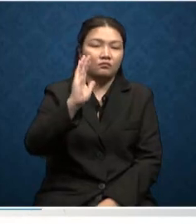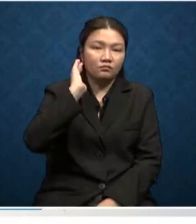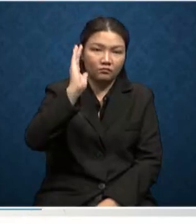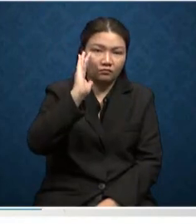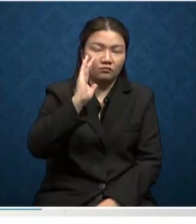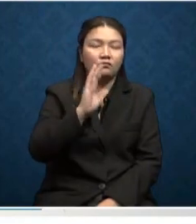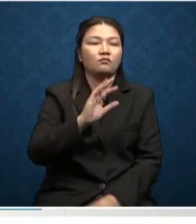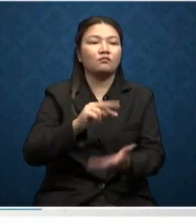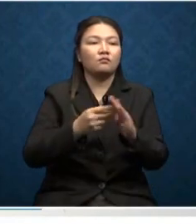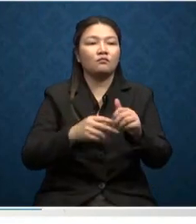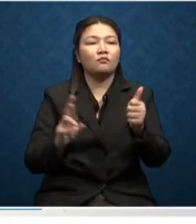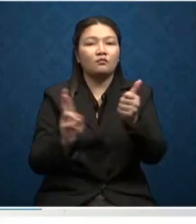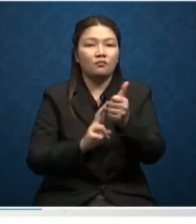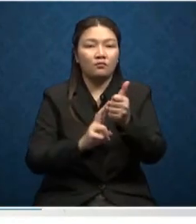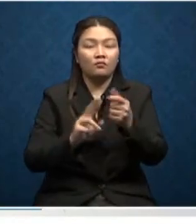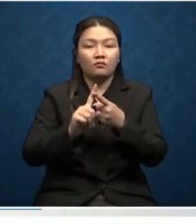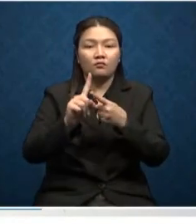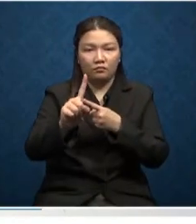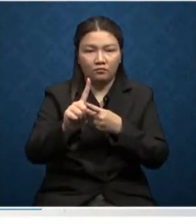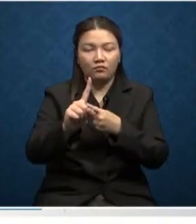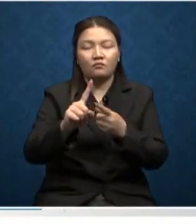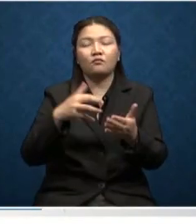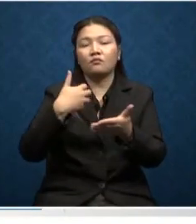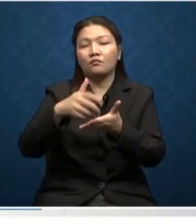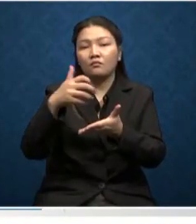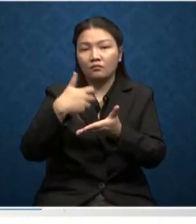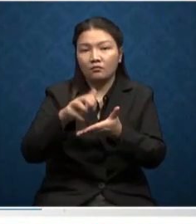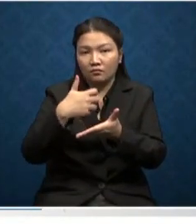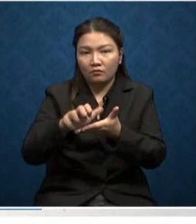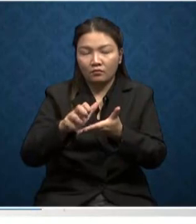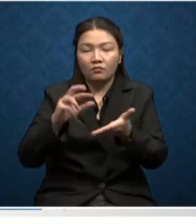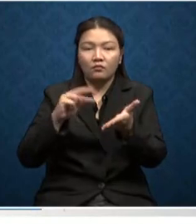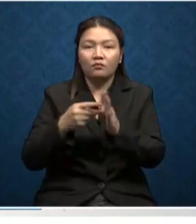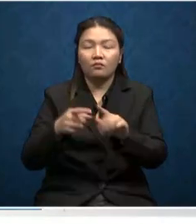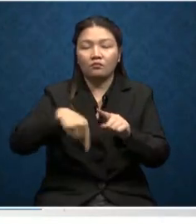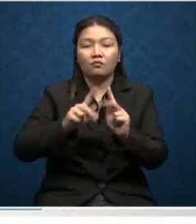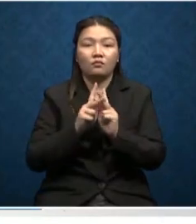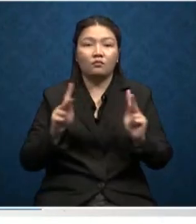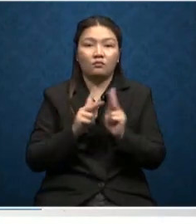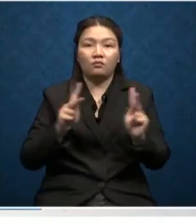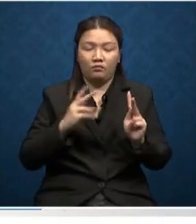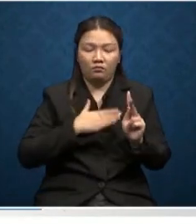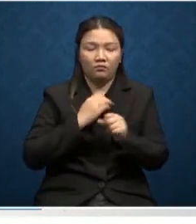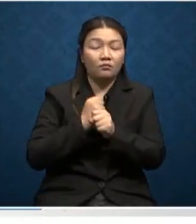านคนที่1กล่าวรายงานการปฏิบัติงานของคณะกรรมการครับ